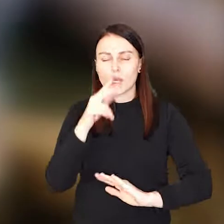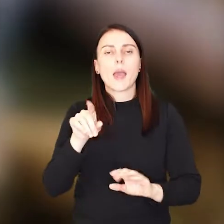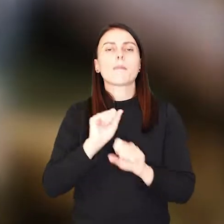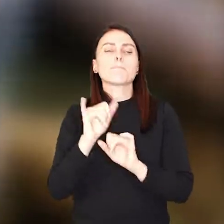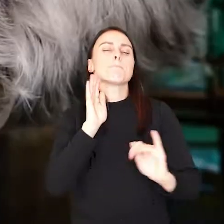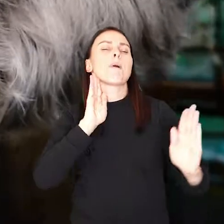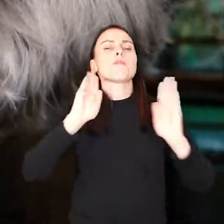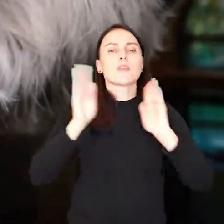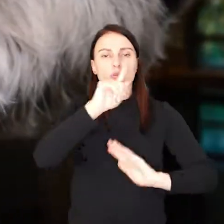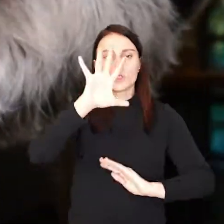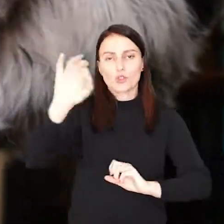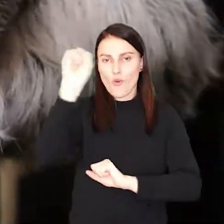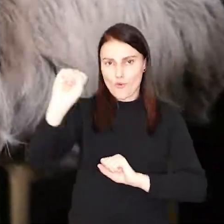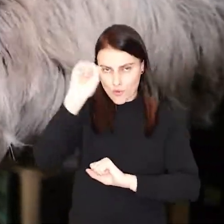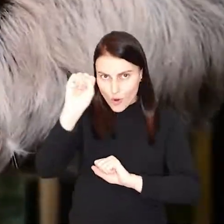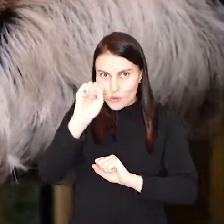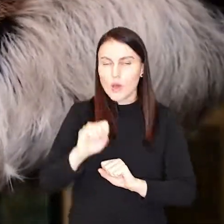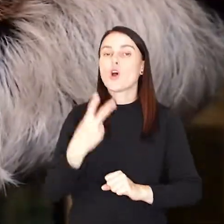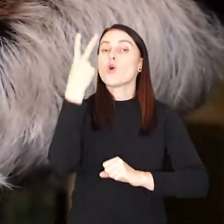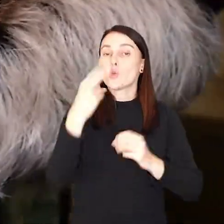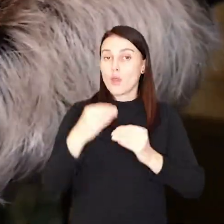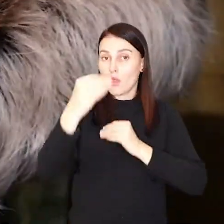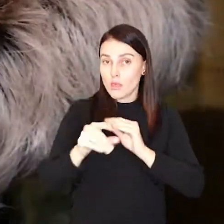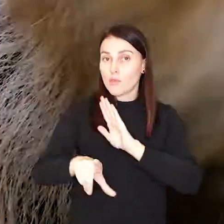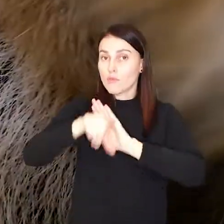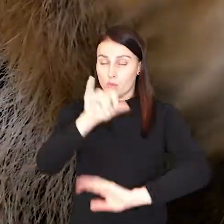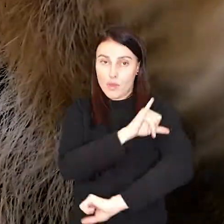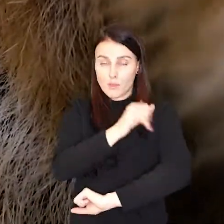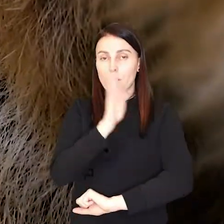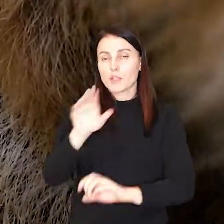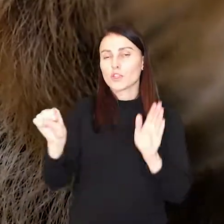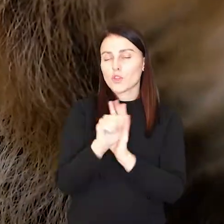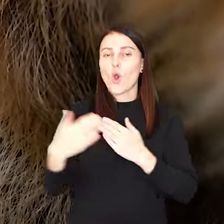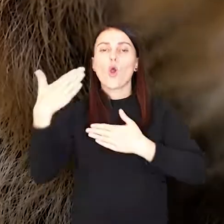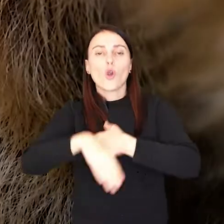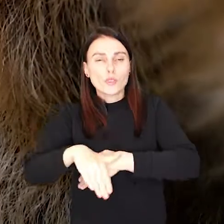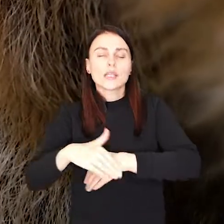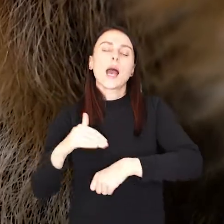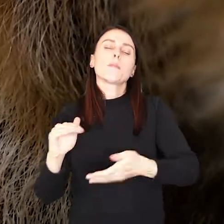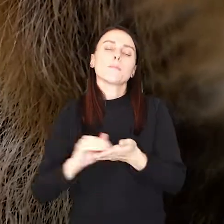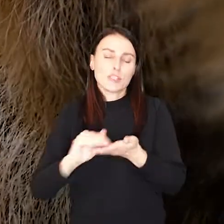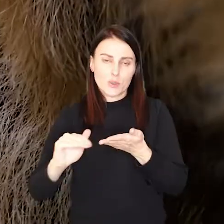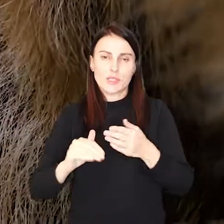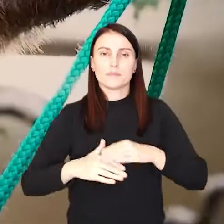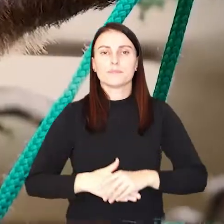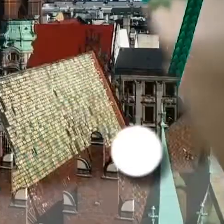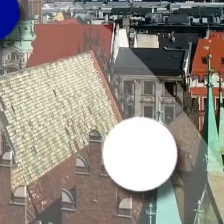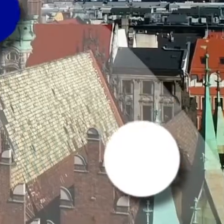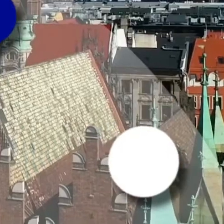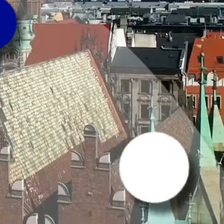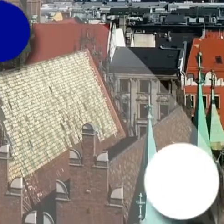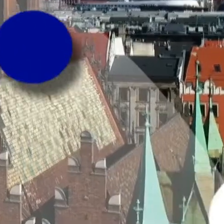profilu facebookowym Zoo Wrocław. Drugi etap, czyli wybór imienia, będzie trwał do końca miesiąca.